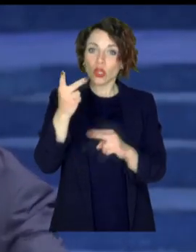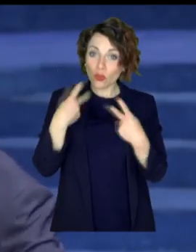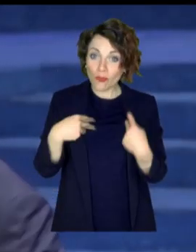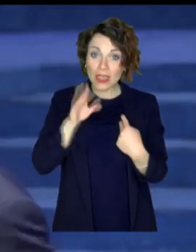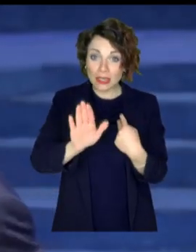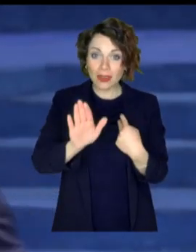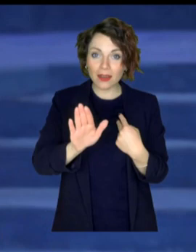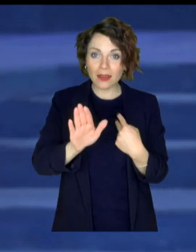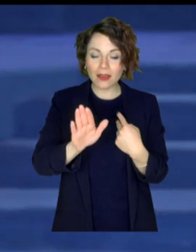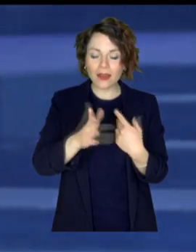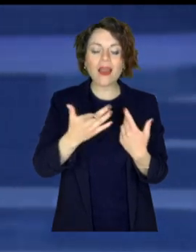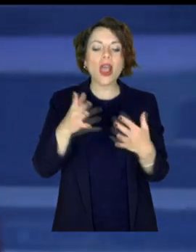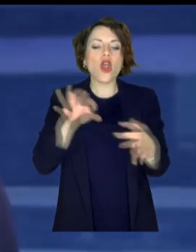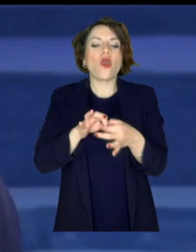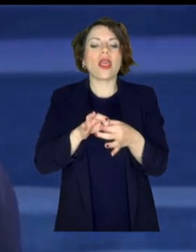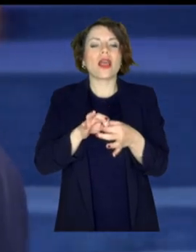tua bocca.